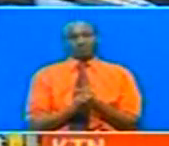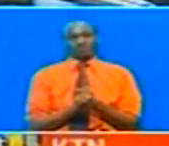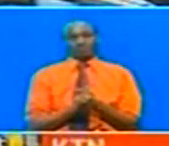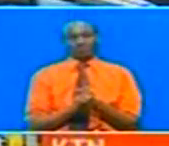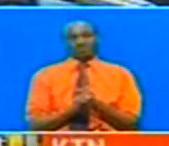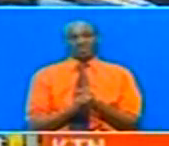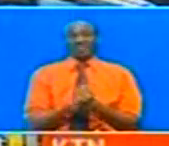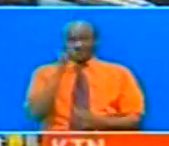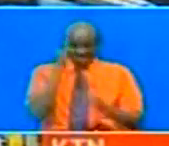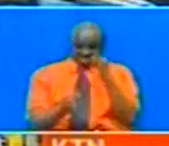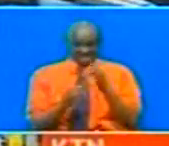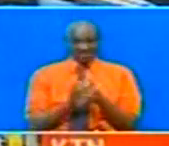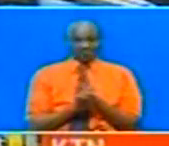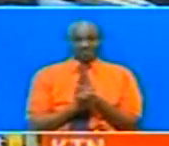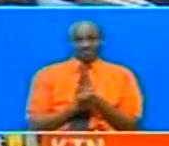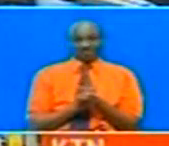and finally